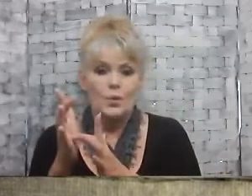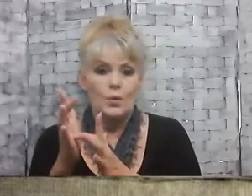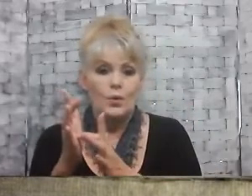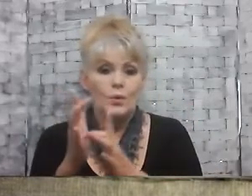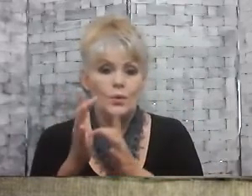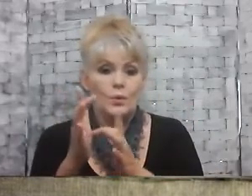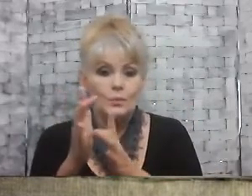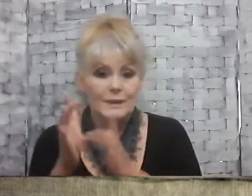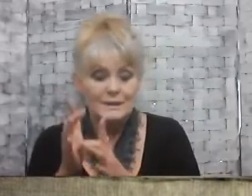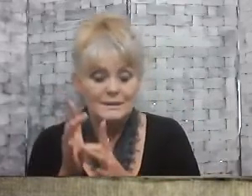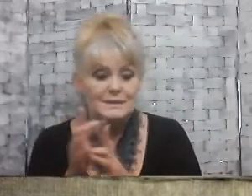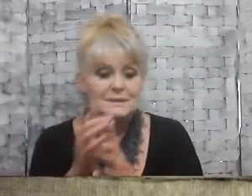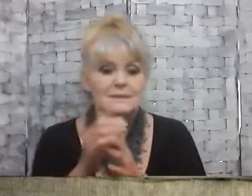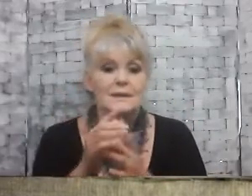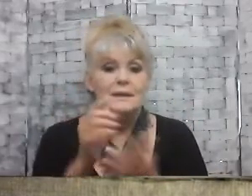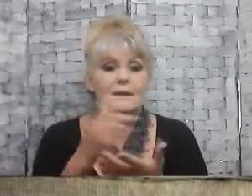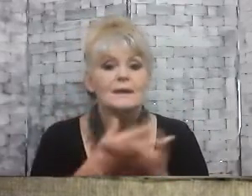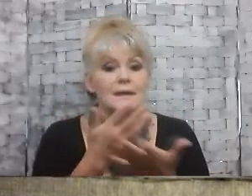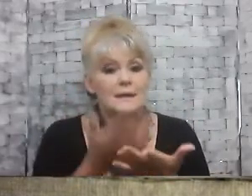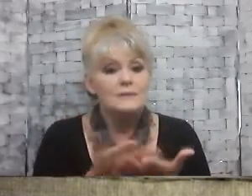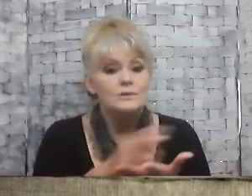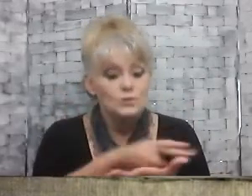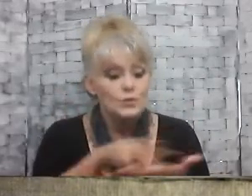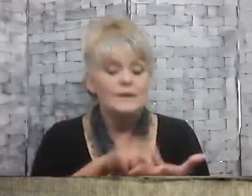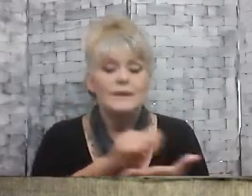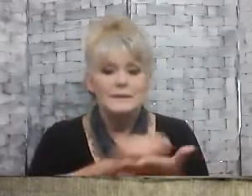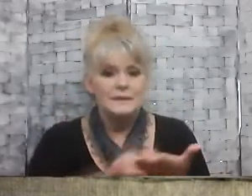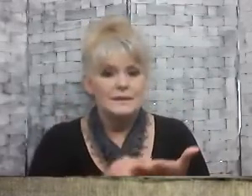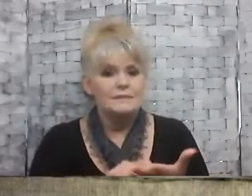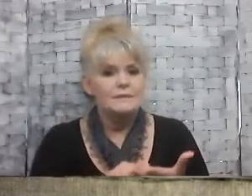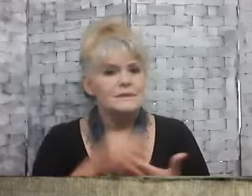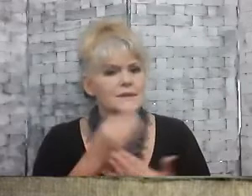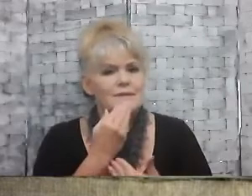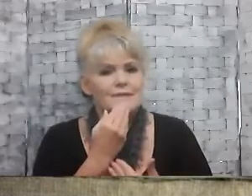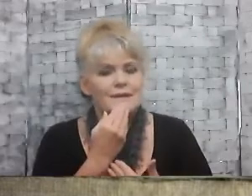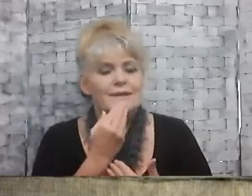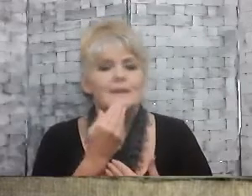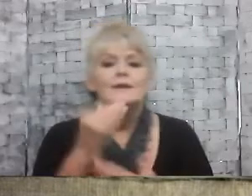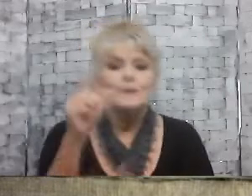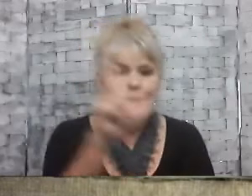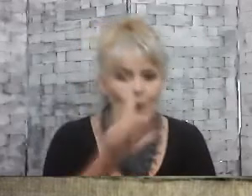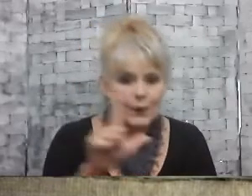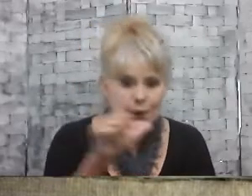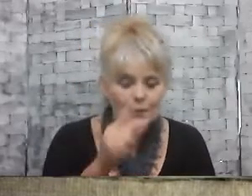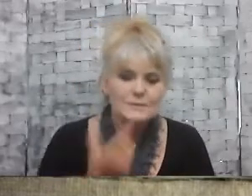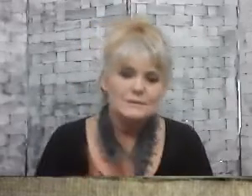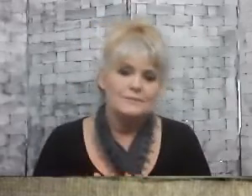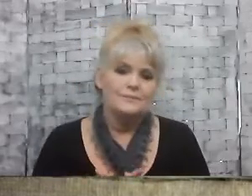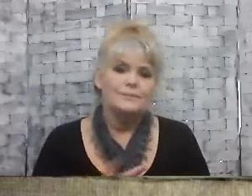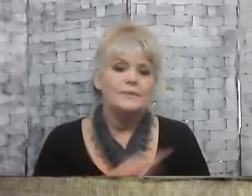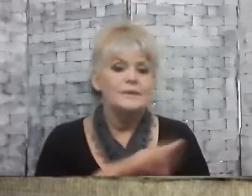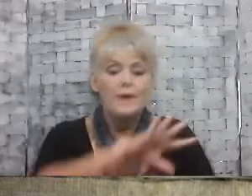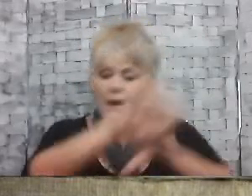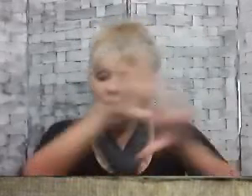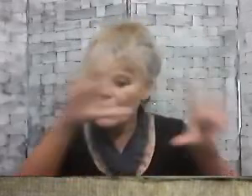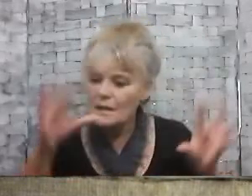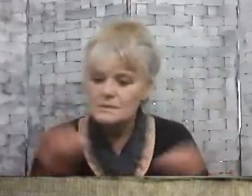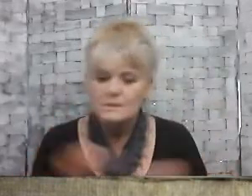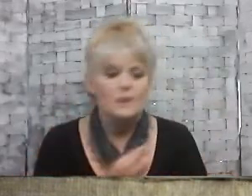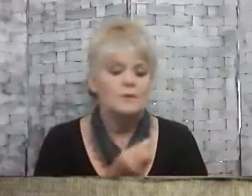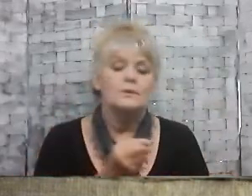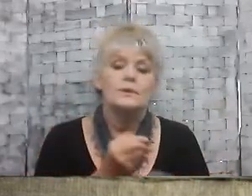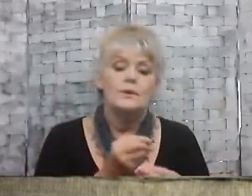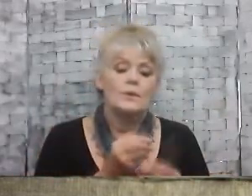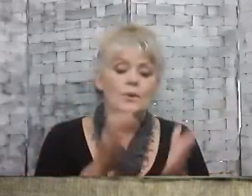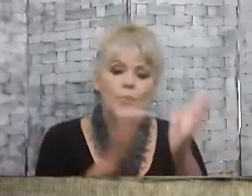skryf, is omdat dit vertel is. En die enigste rede hoekom dit vertel is, is omdat dit oor